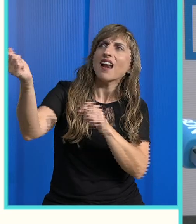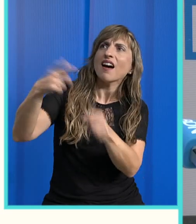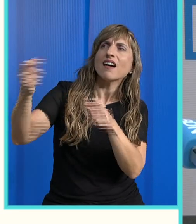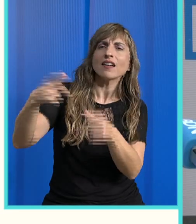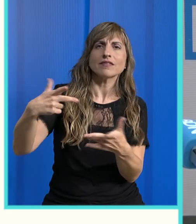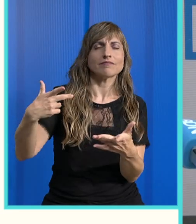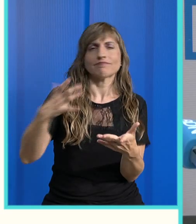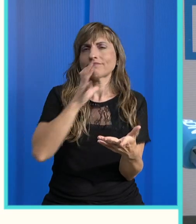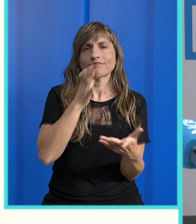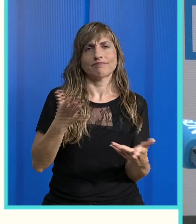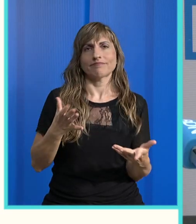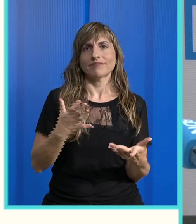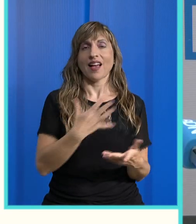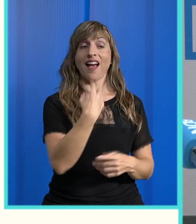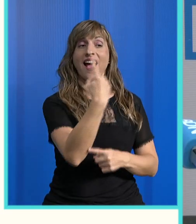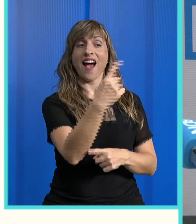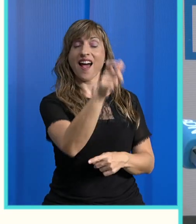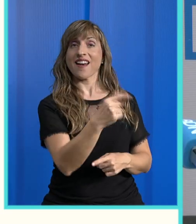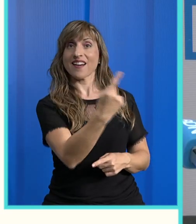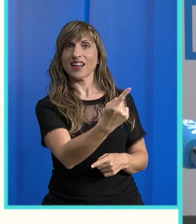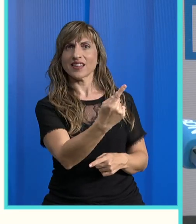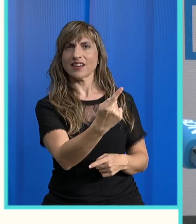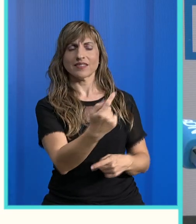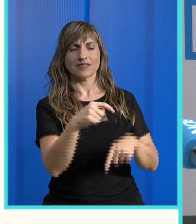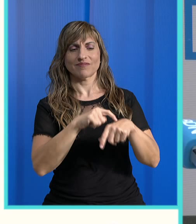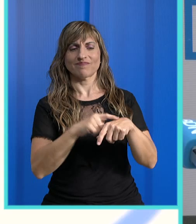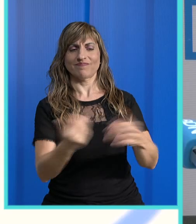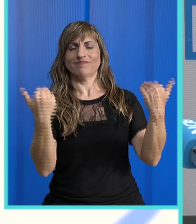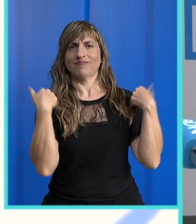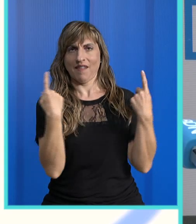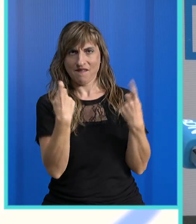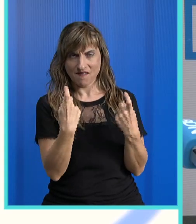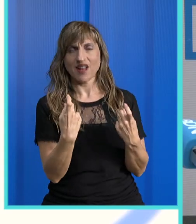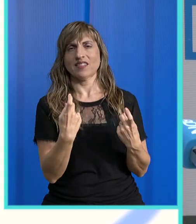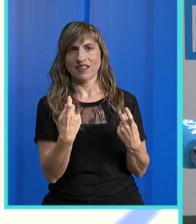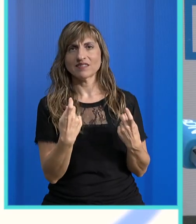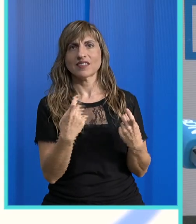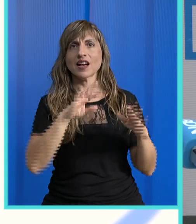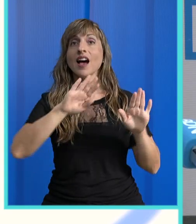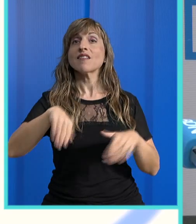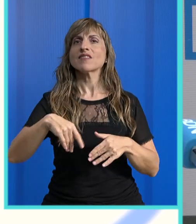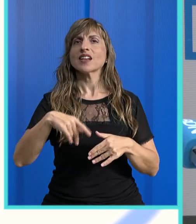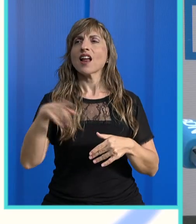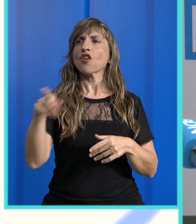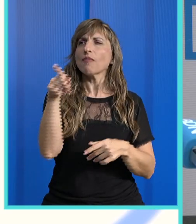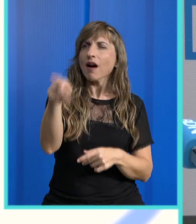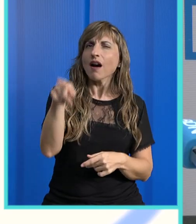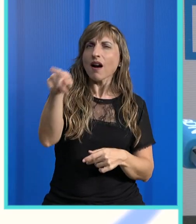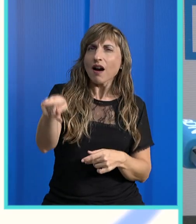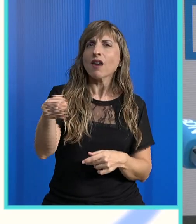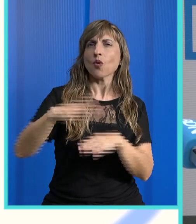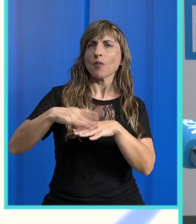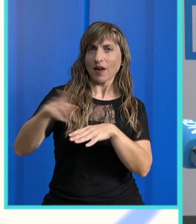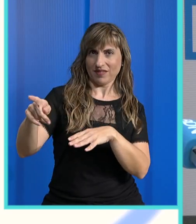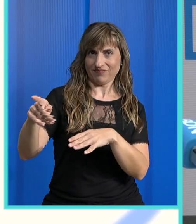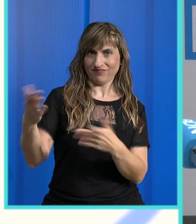I jo crec que el que està fent l'alcalde és totalment irresponsable perquè al final fa de l'anècdota cas. La coordinació policial